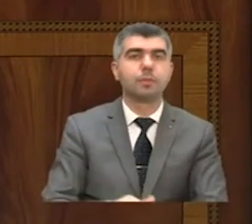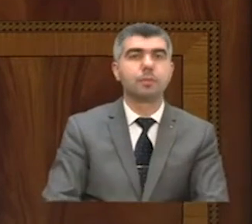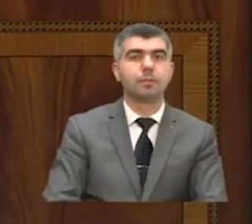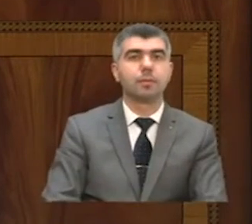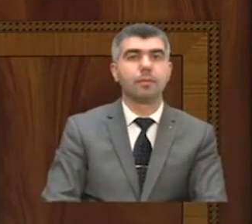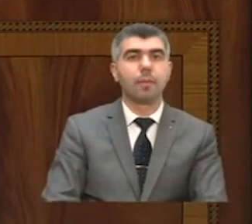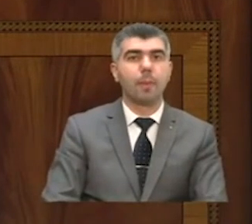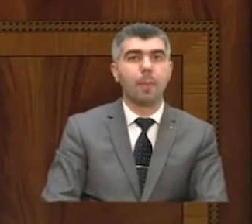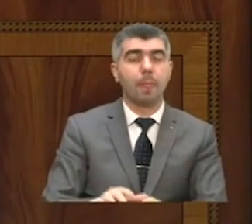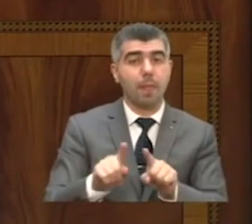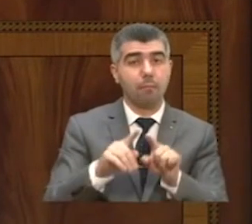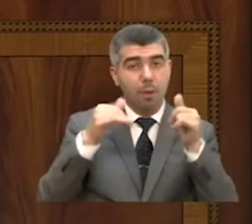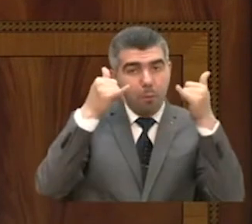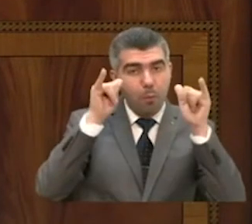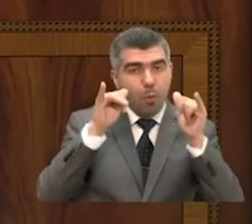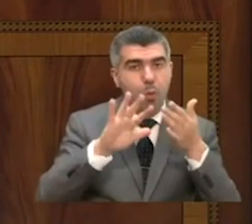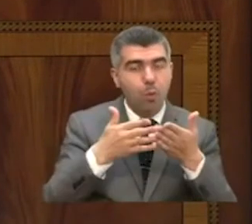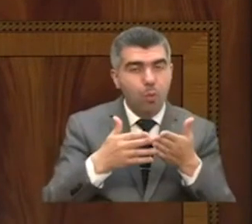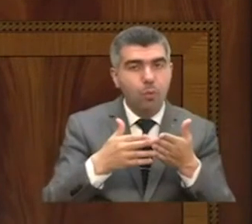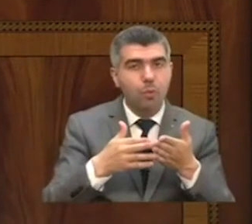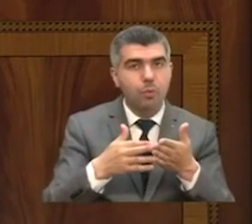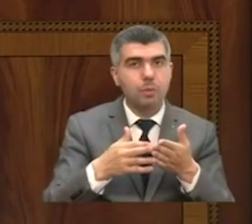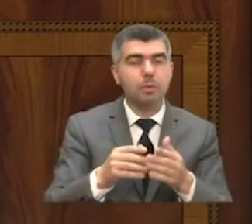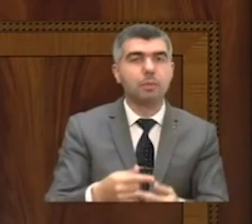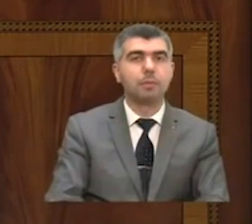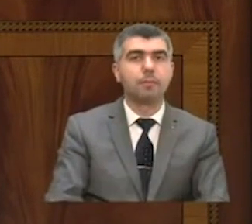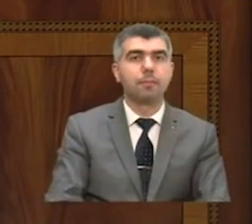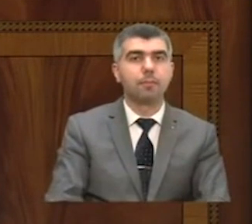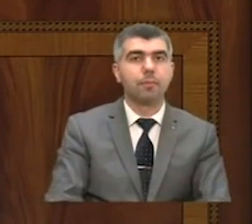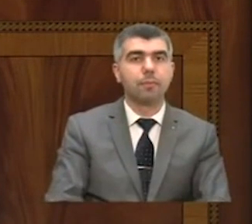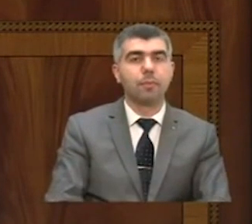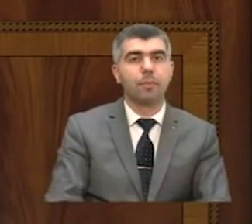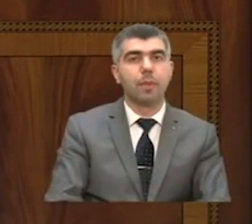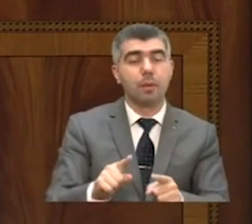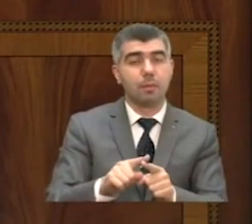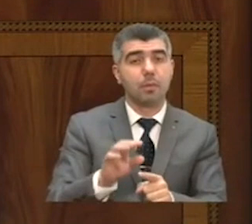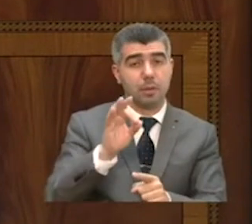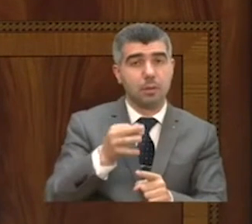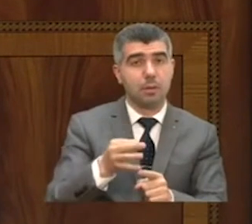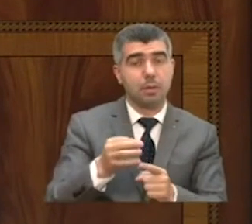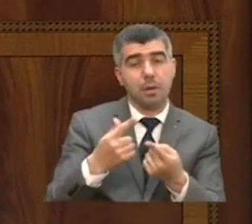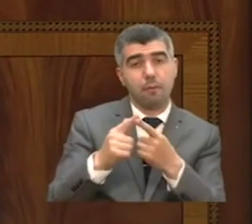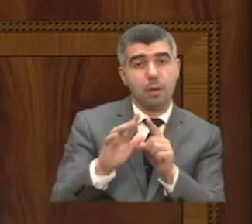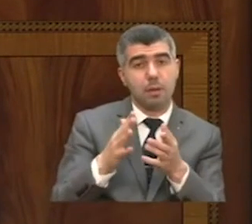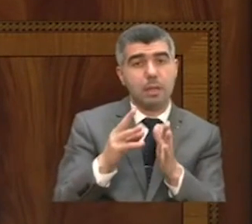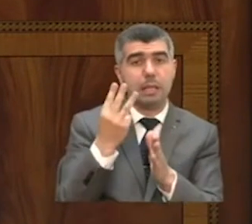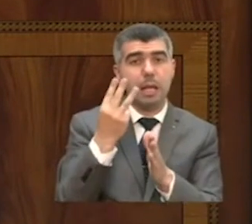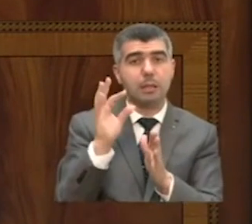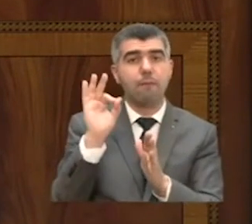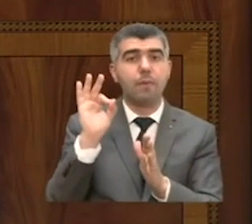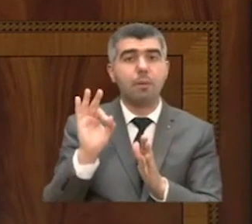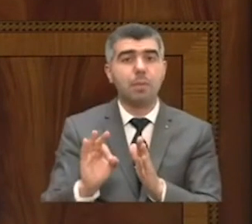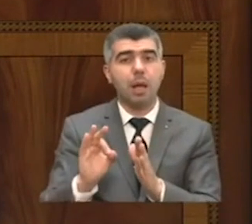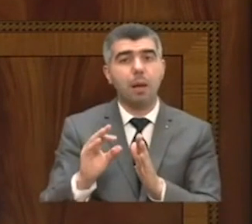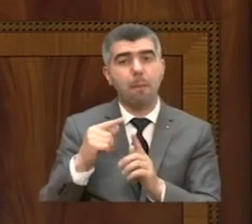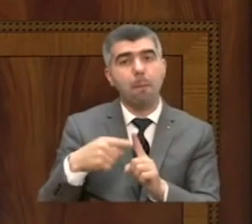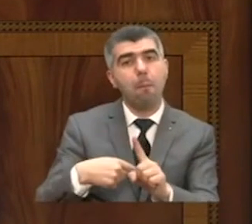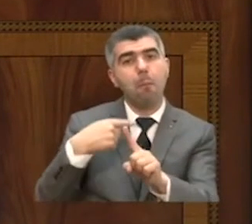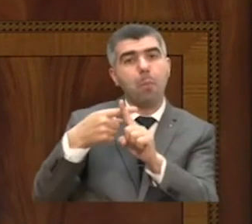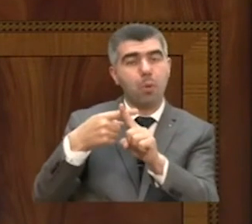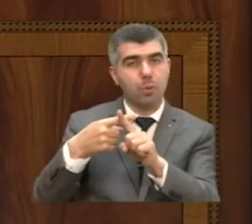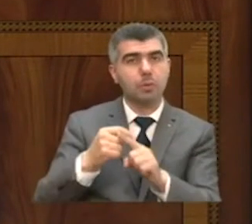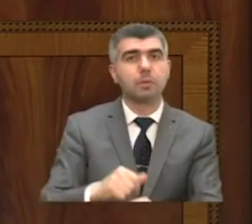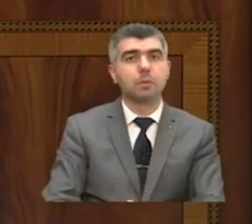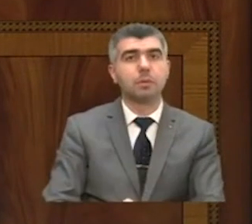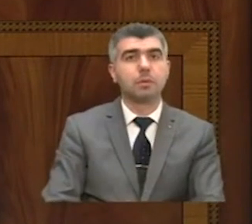القطيع كذلك كننتظروا باش يكون واحد لا كرواسونس ديال تقريبا 3%، والاشاره